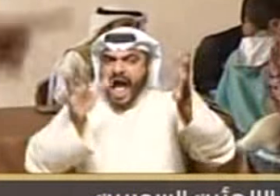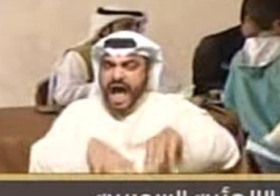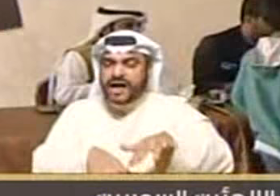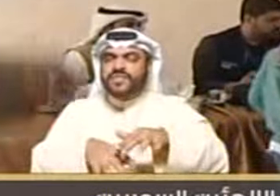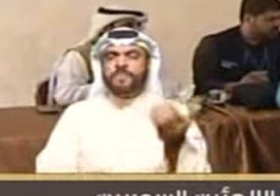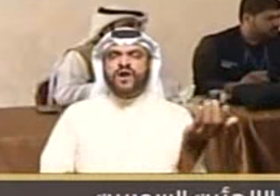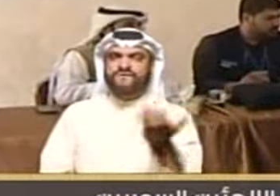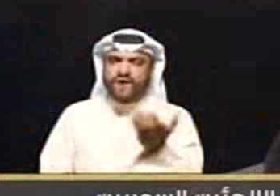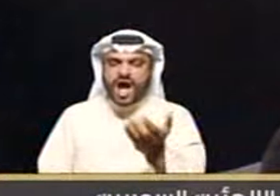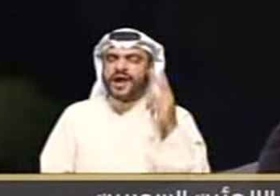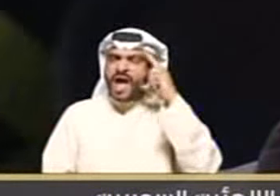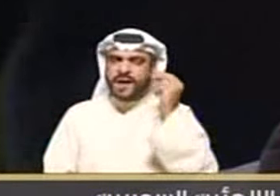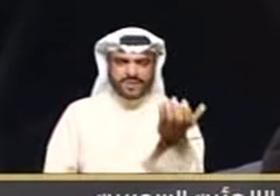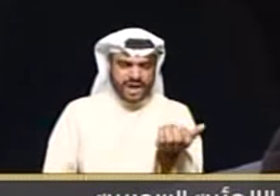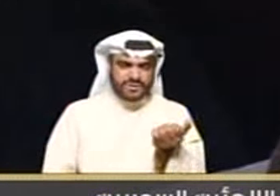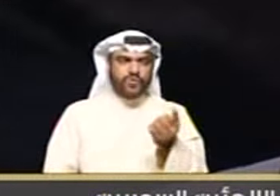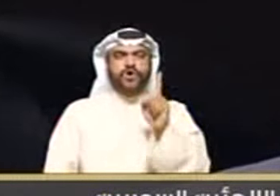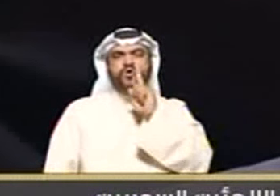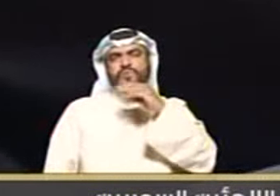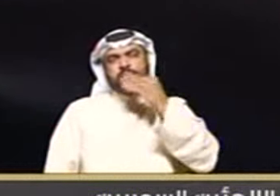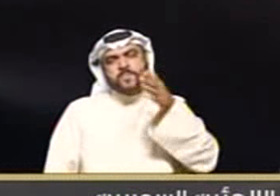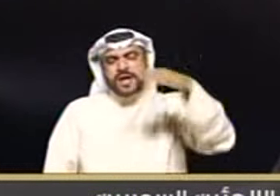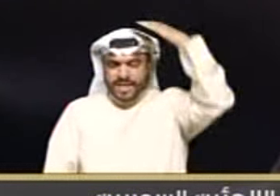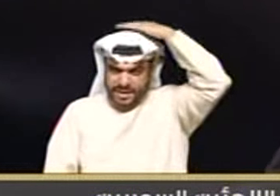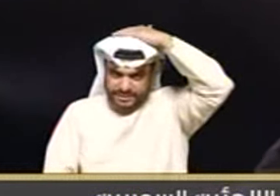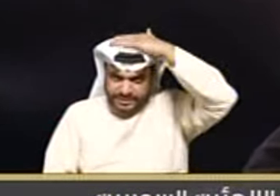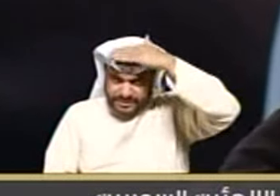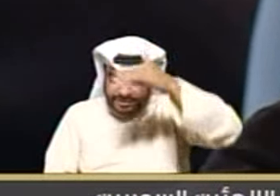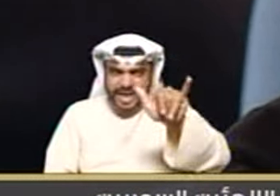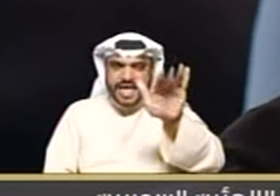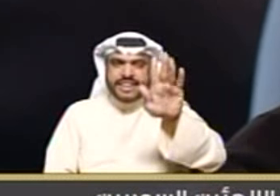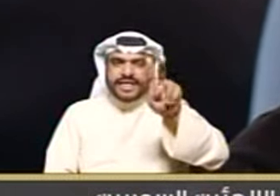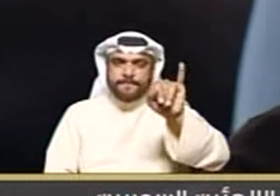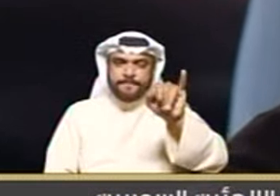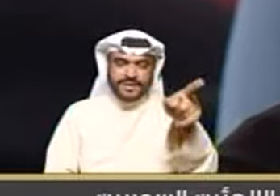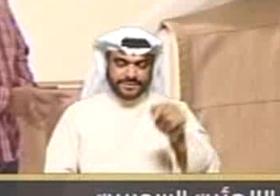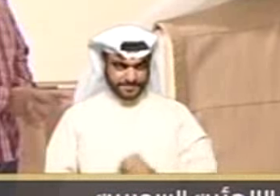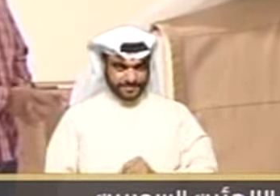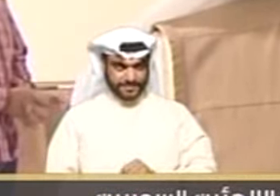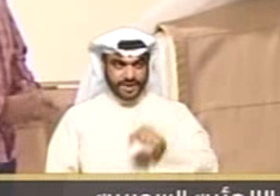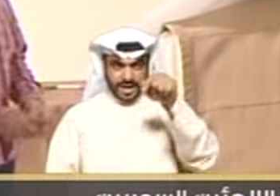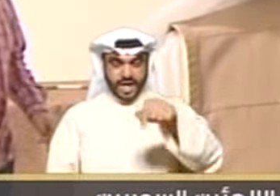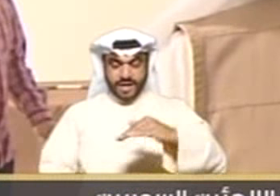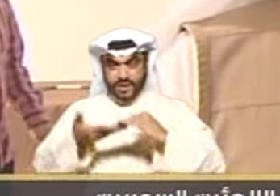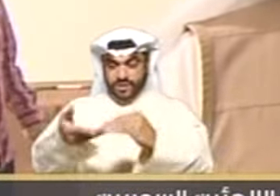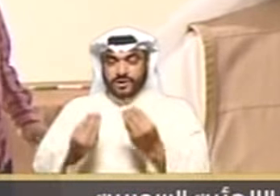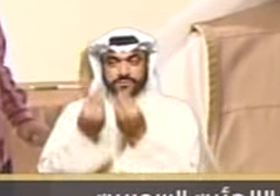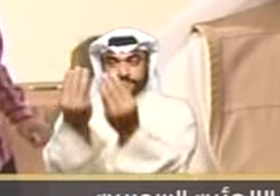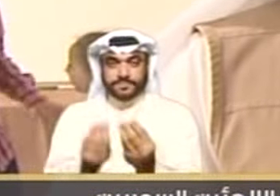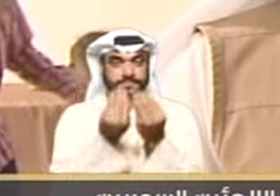من الفقراء والمحتاجين والأيتام في أوساط تجمعات اللاجئين السوريين في الأردن. هذه الحملة شملت